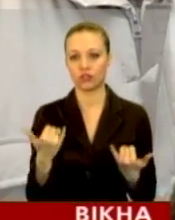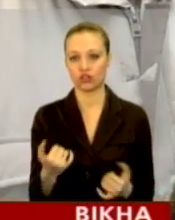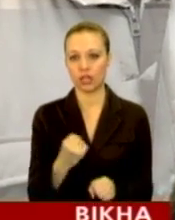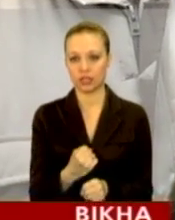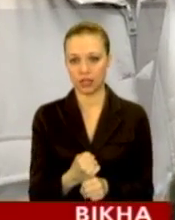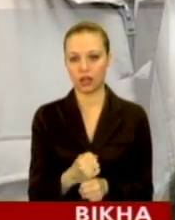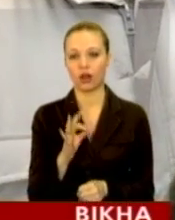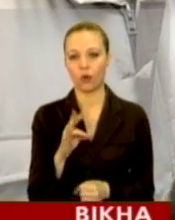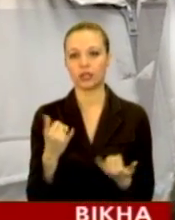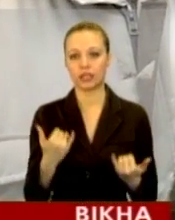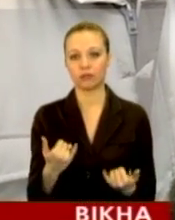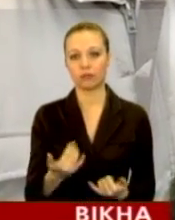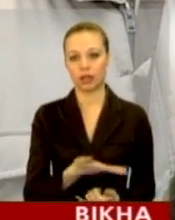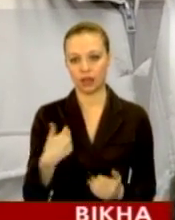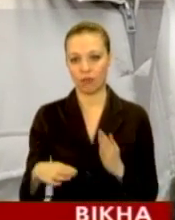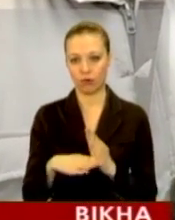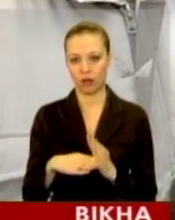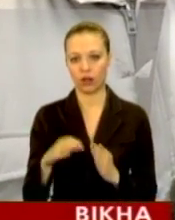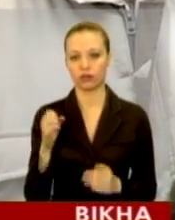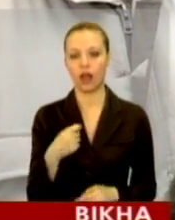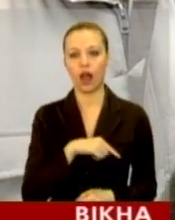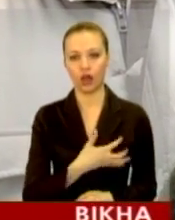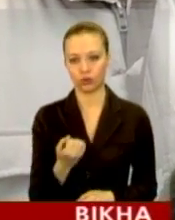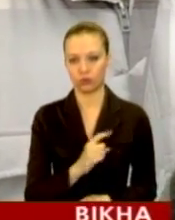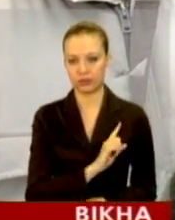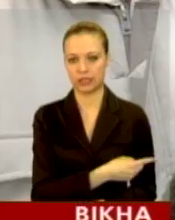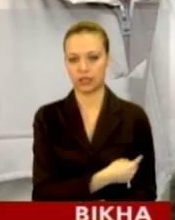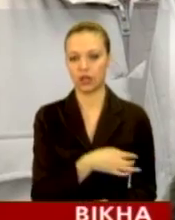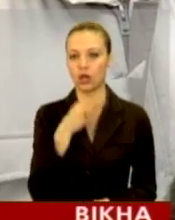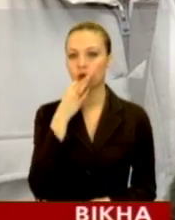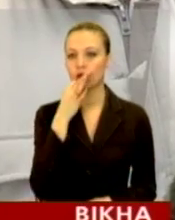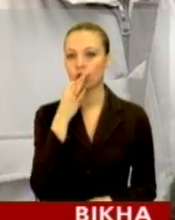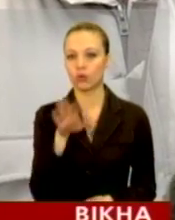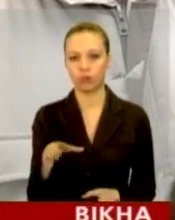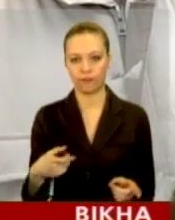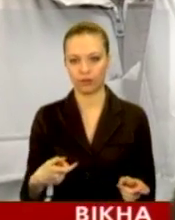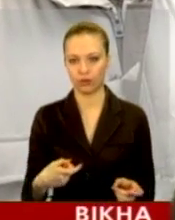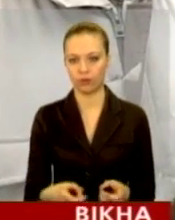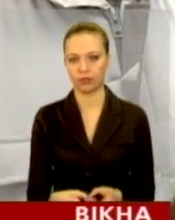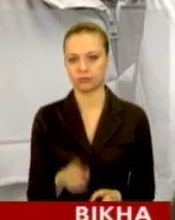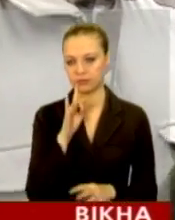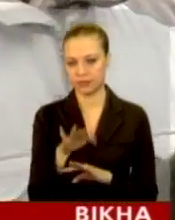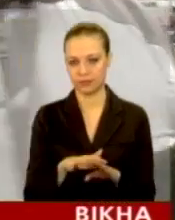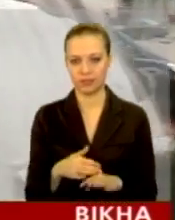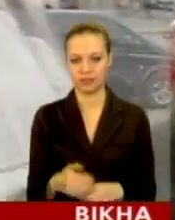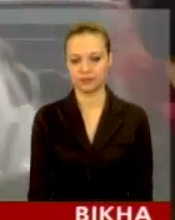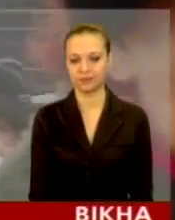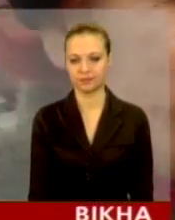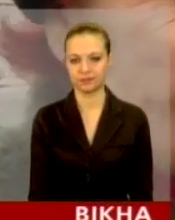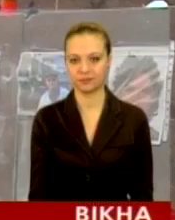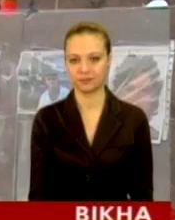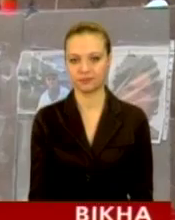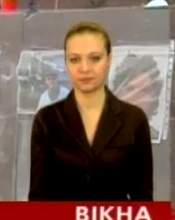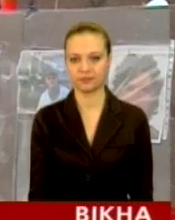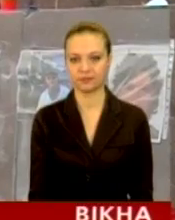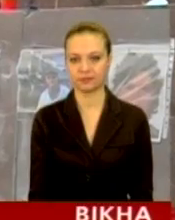зробили, вони тепер нам допомагають, а дух сильніше. Любої винтовки. Извините. Ольга Волинська, Ярослав